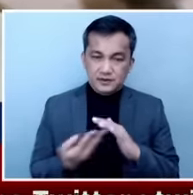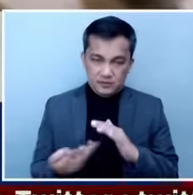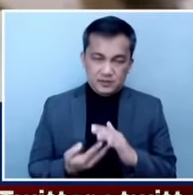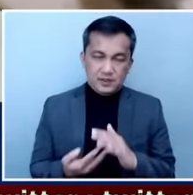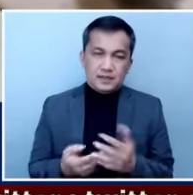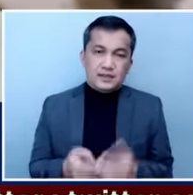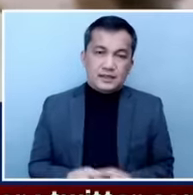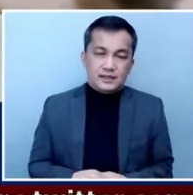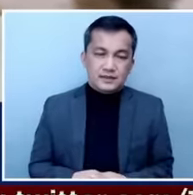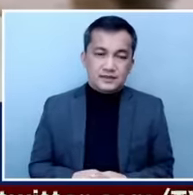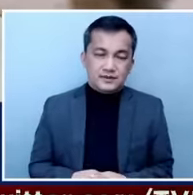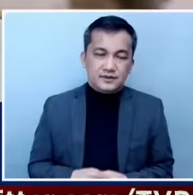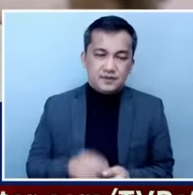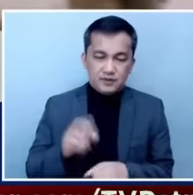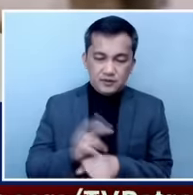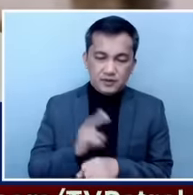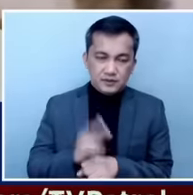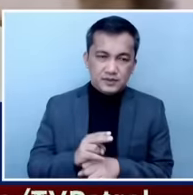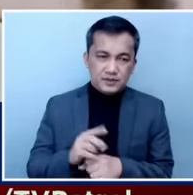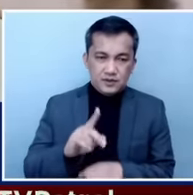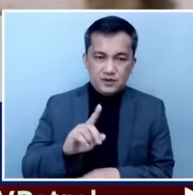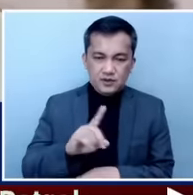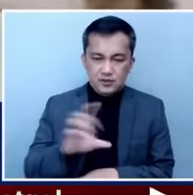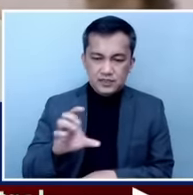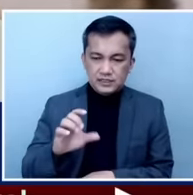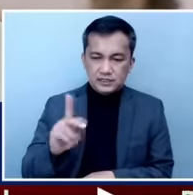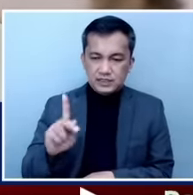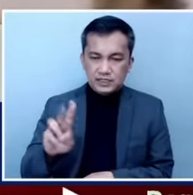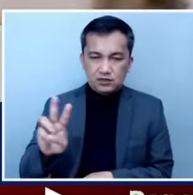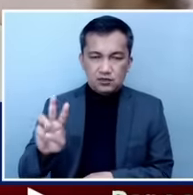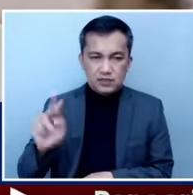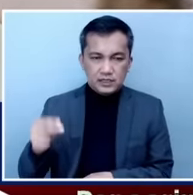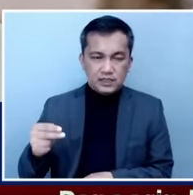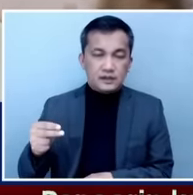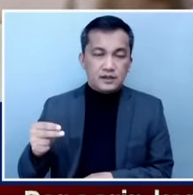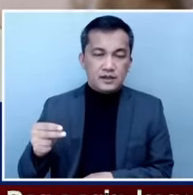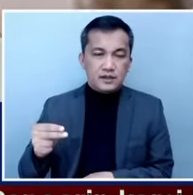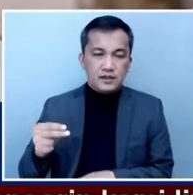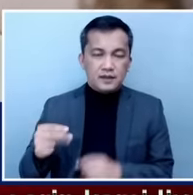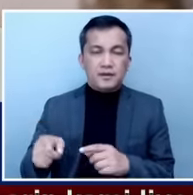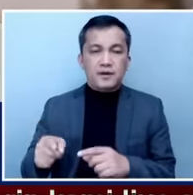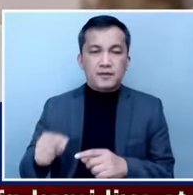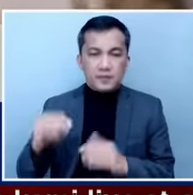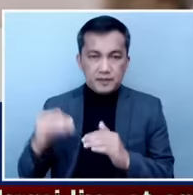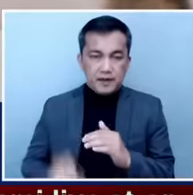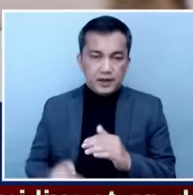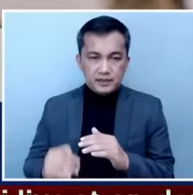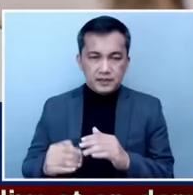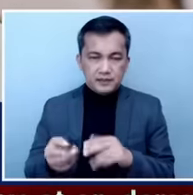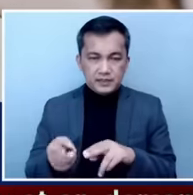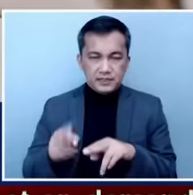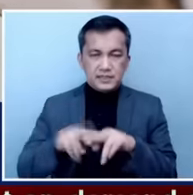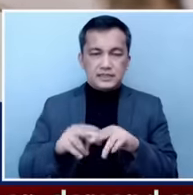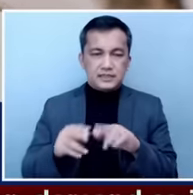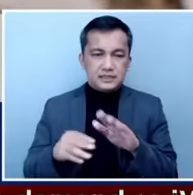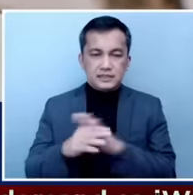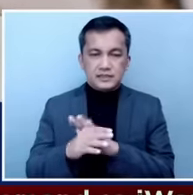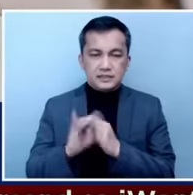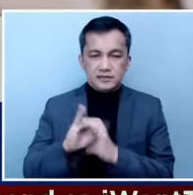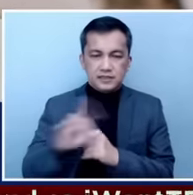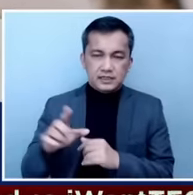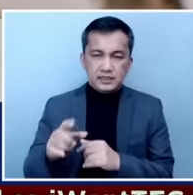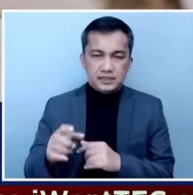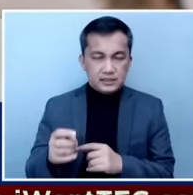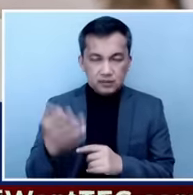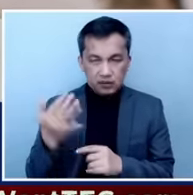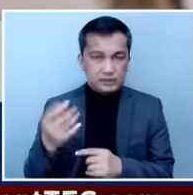na kumukonsumo po ng 100 kilowatt pababa yung pagtaas ng kanilang bill. Kasi nga po, since na-lift na po natin siya, so we're